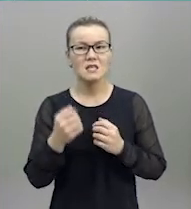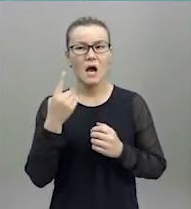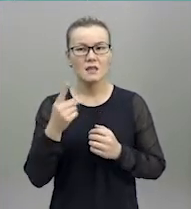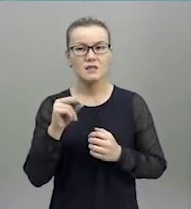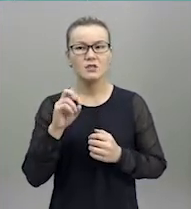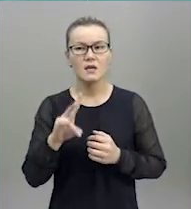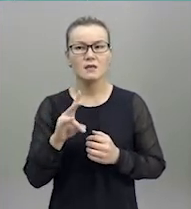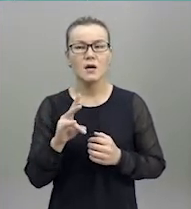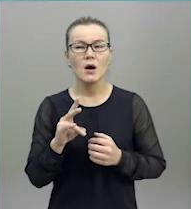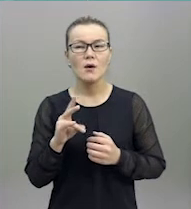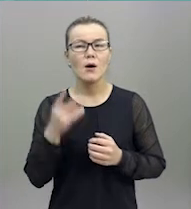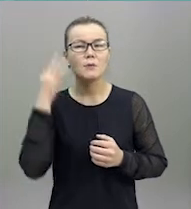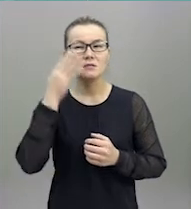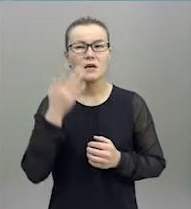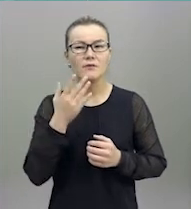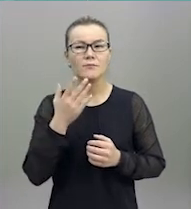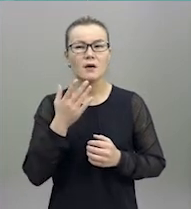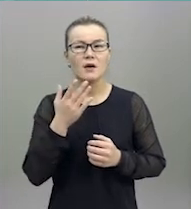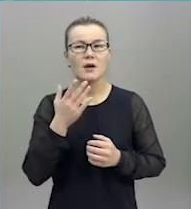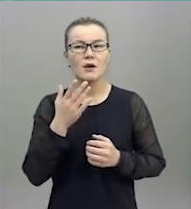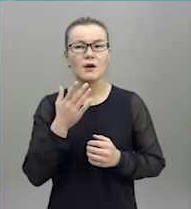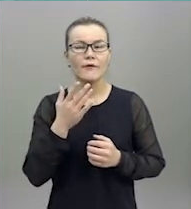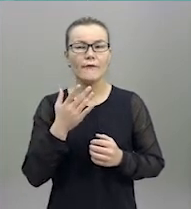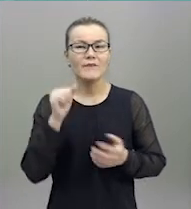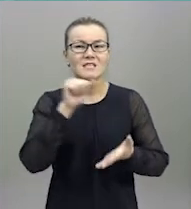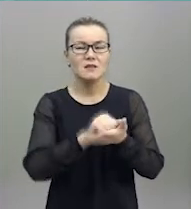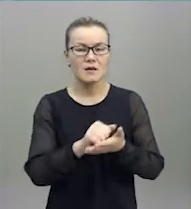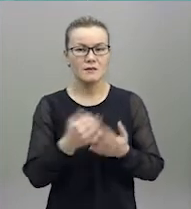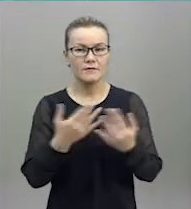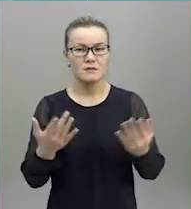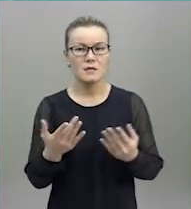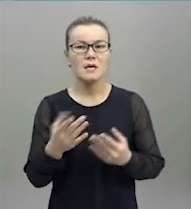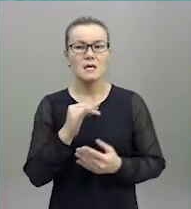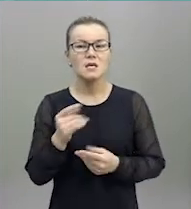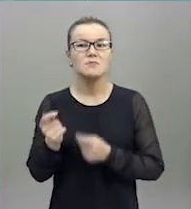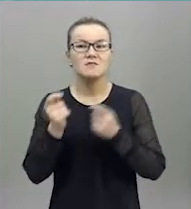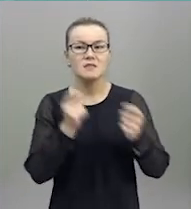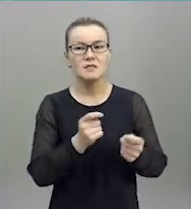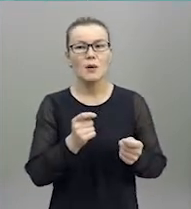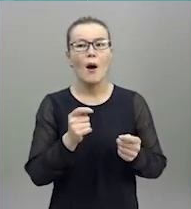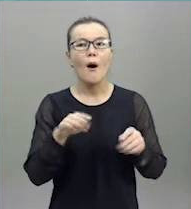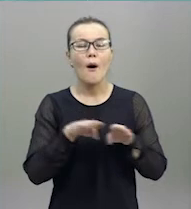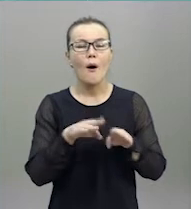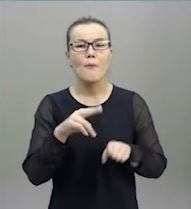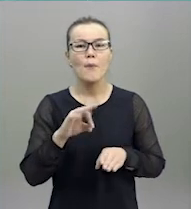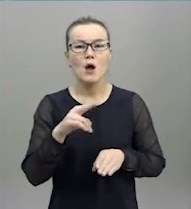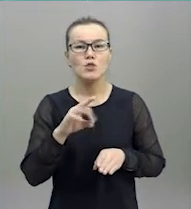представить стандартном виде и далее привести подобные члены